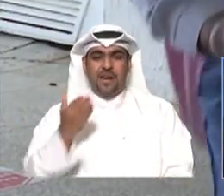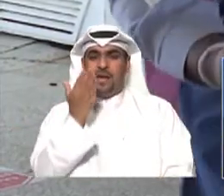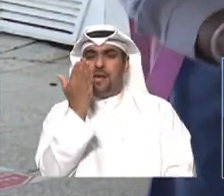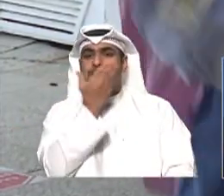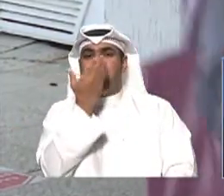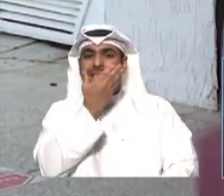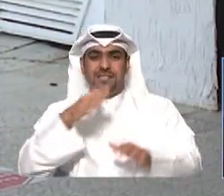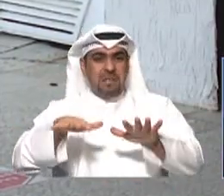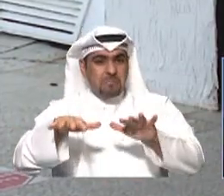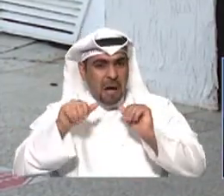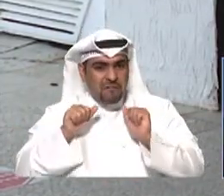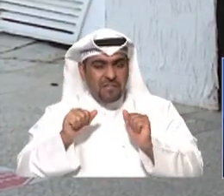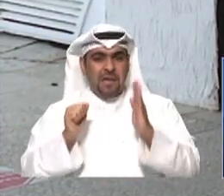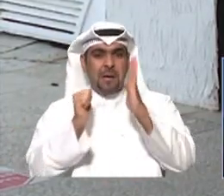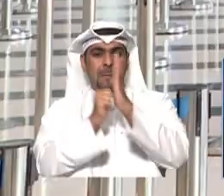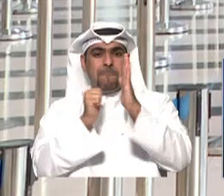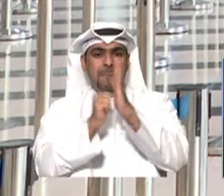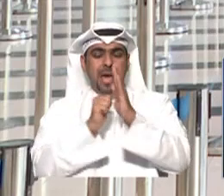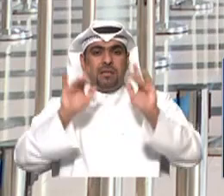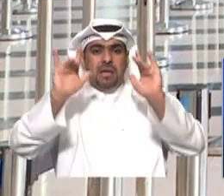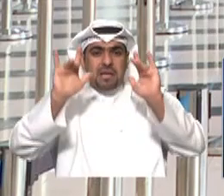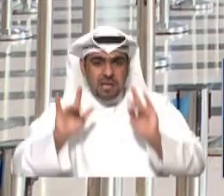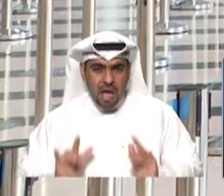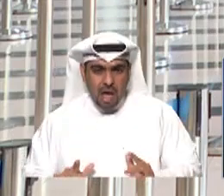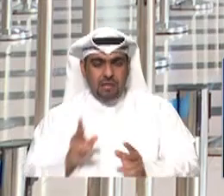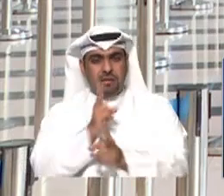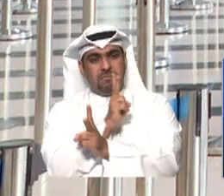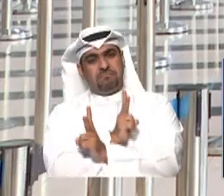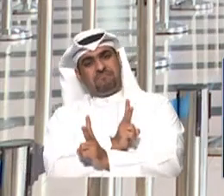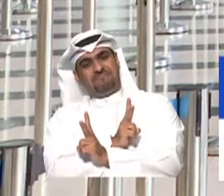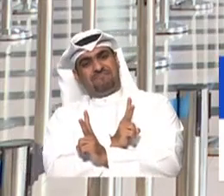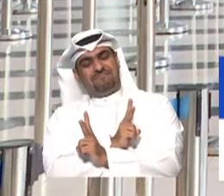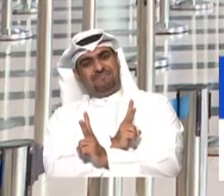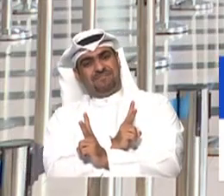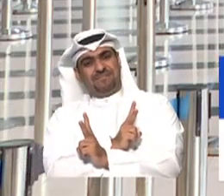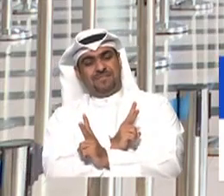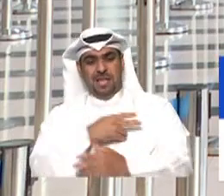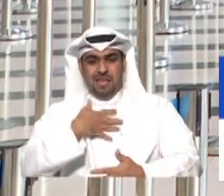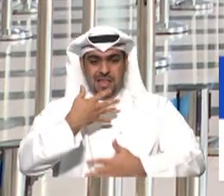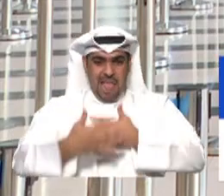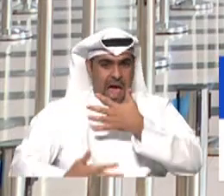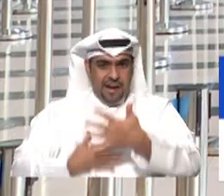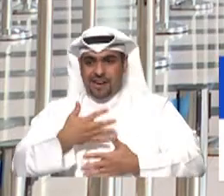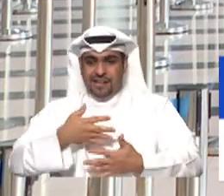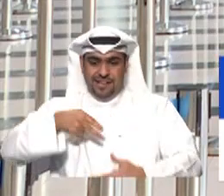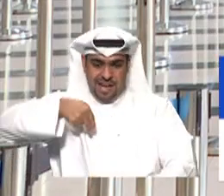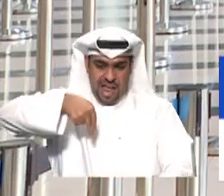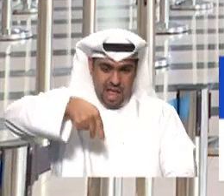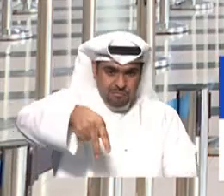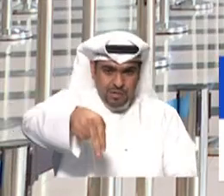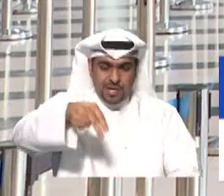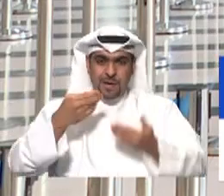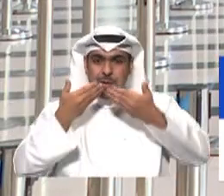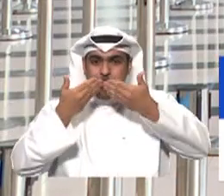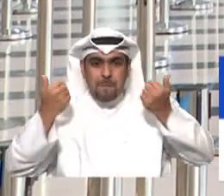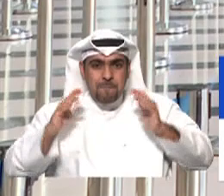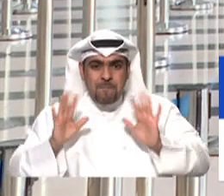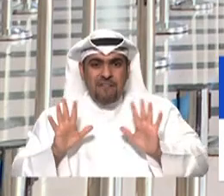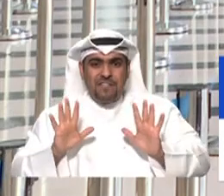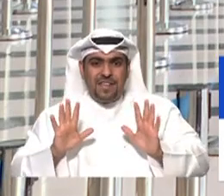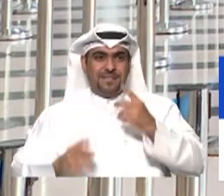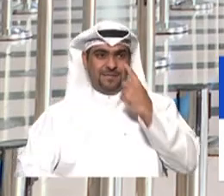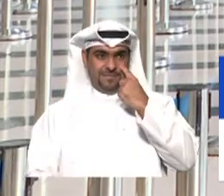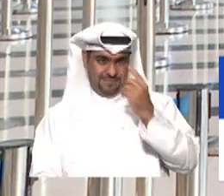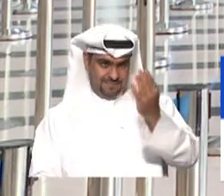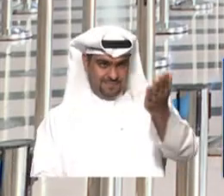للطلبة. وجودهم بالمدارس طبعا هو ليس مجرد لتحصيلهم العلمي، ولكن أيضا يساعدهم على